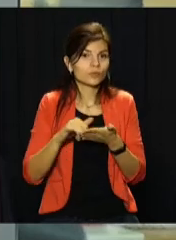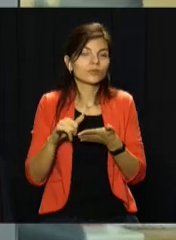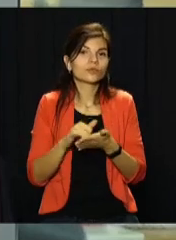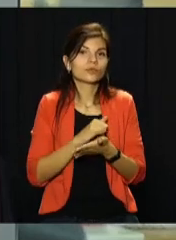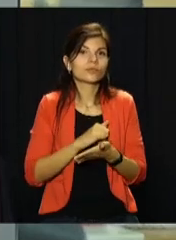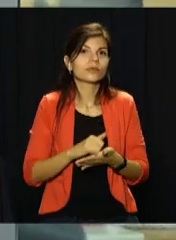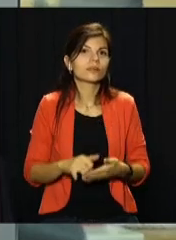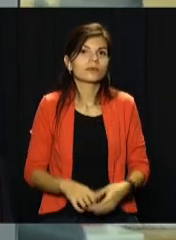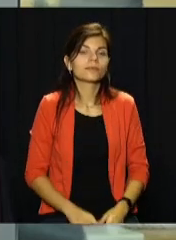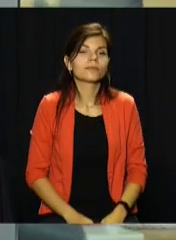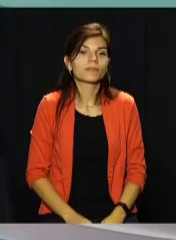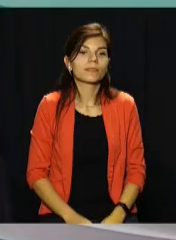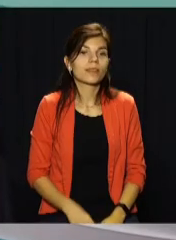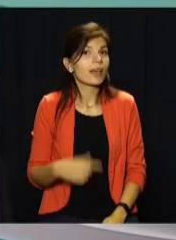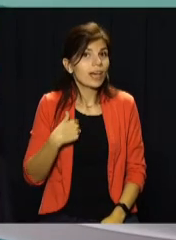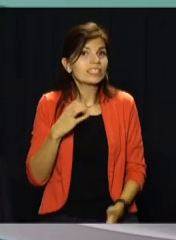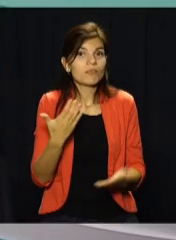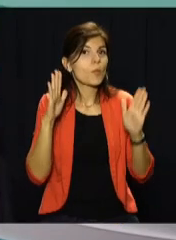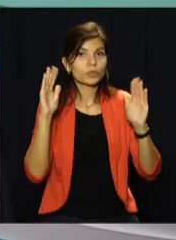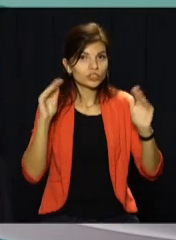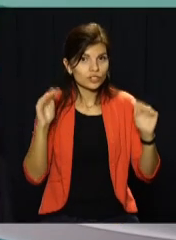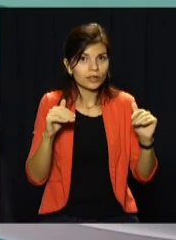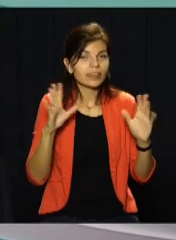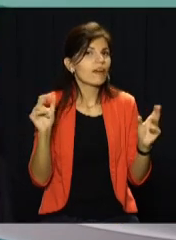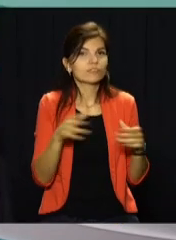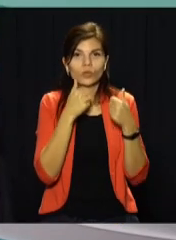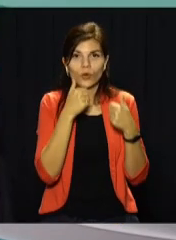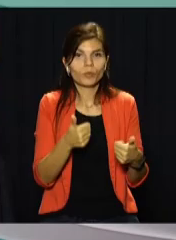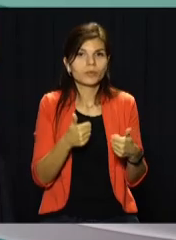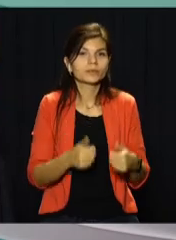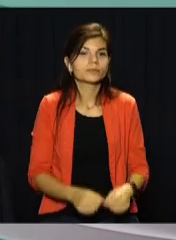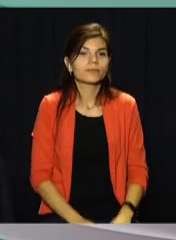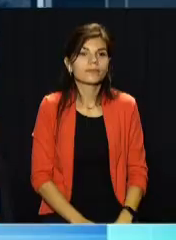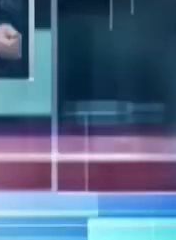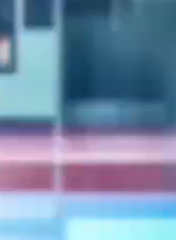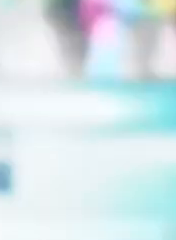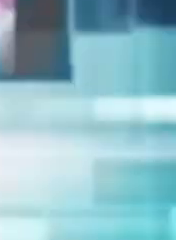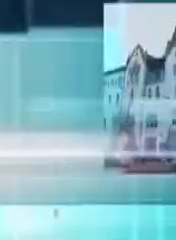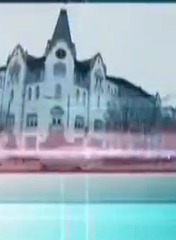на нашому YouTube-каналі. А я з вами прощаюся. На все добре.